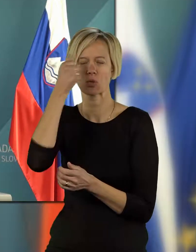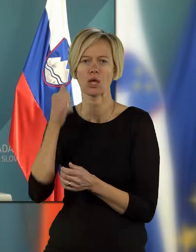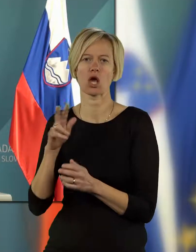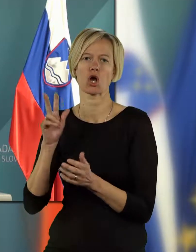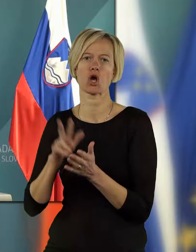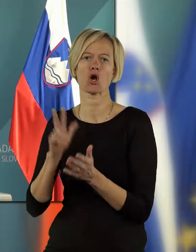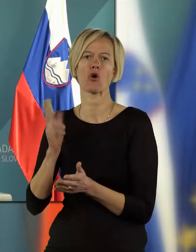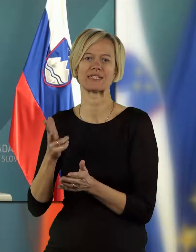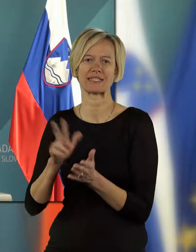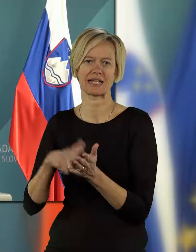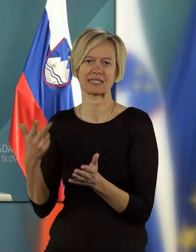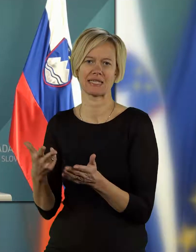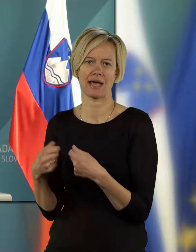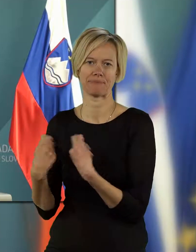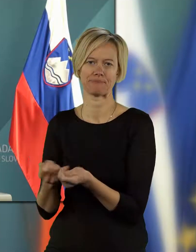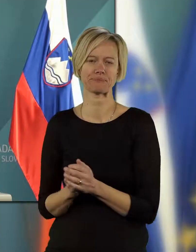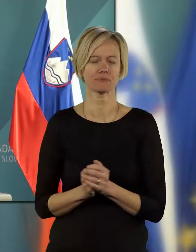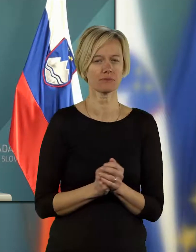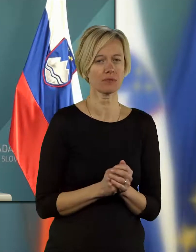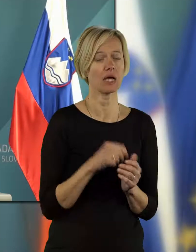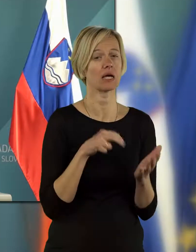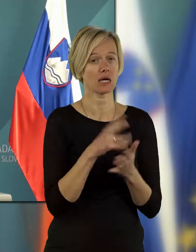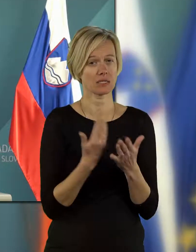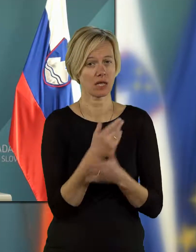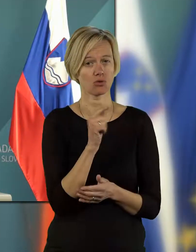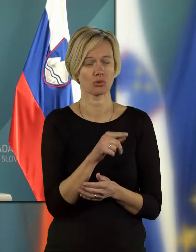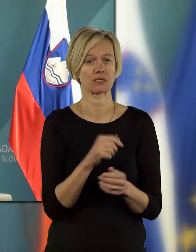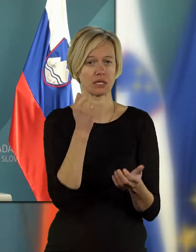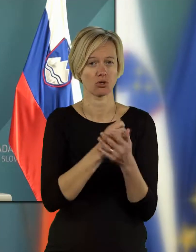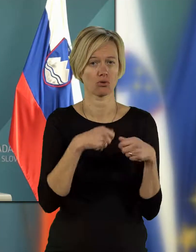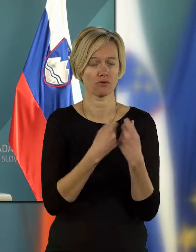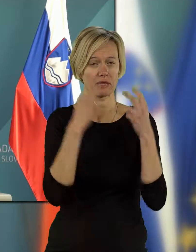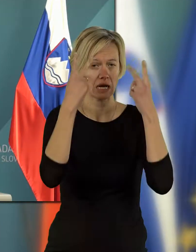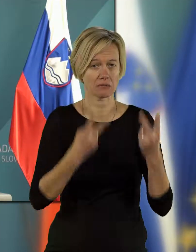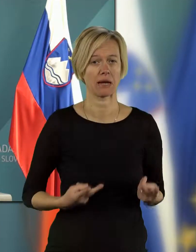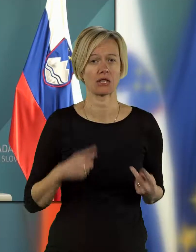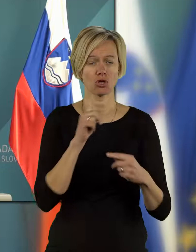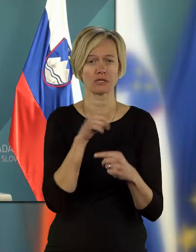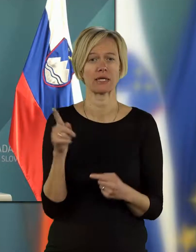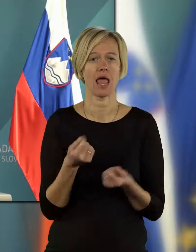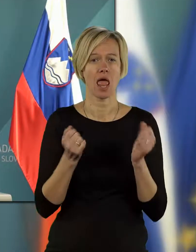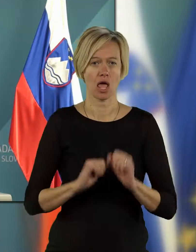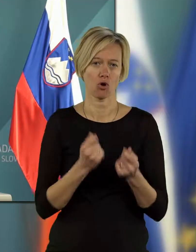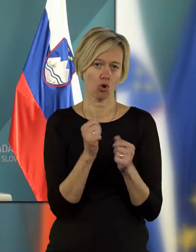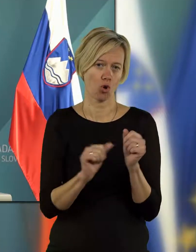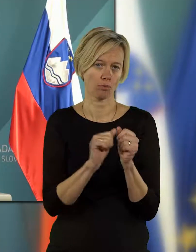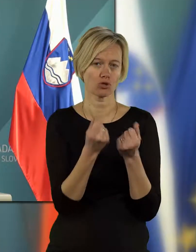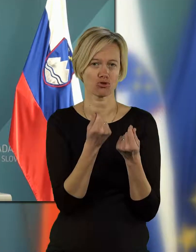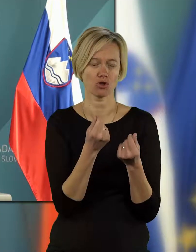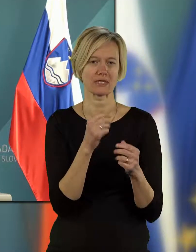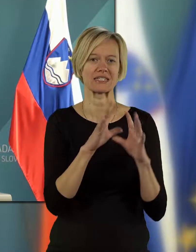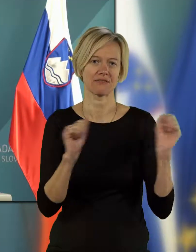koncesije. Gre pa za to, da se zagotovi transparentnost in ekonomičnost